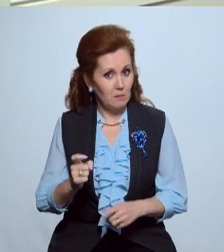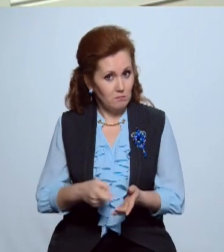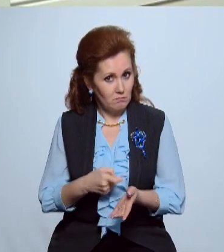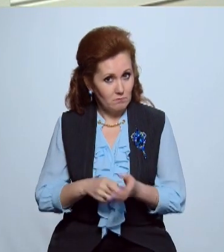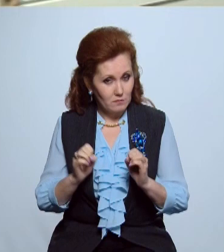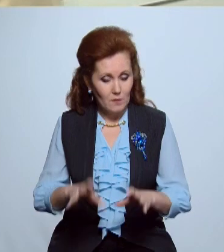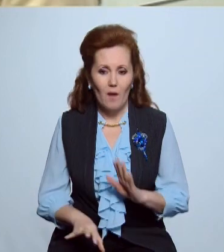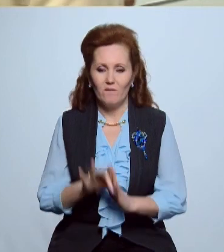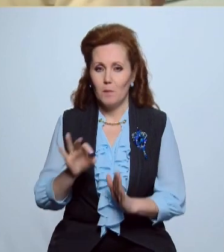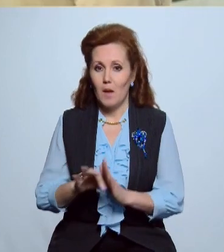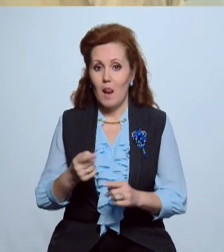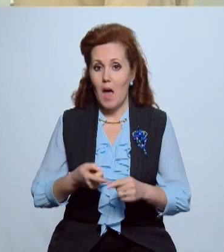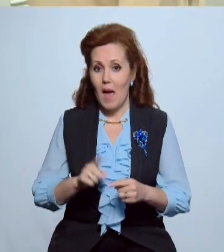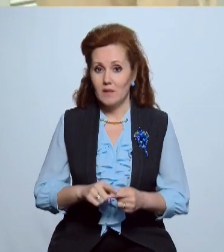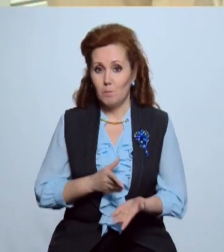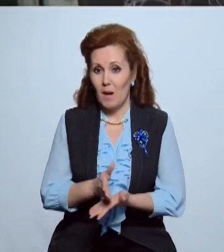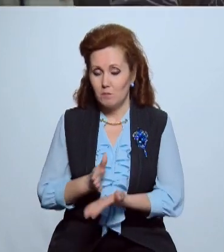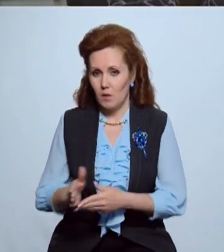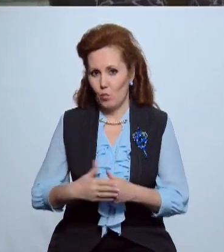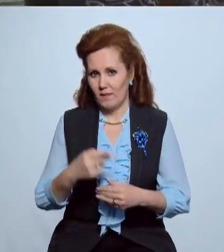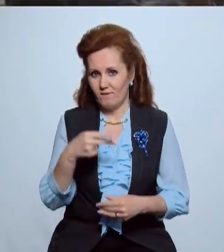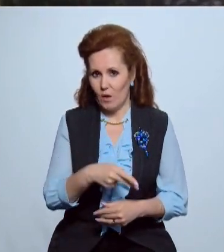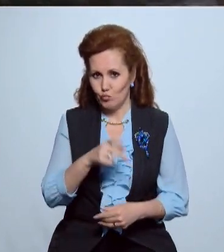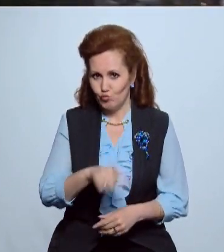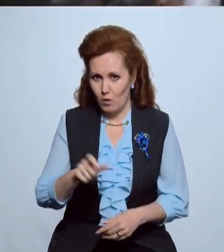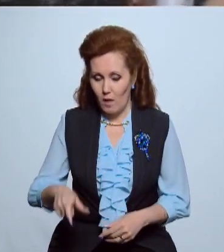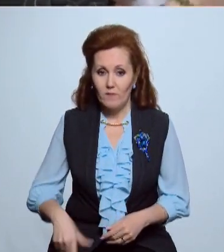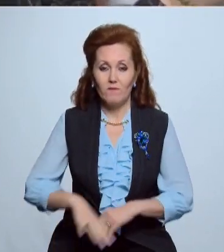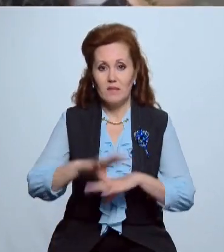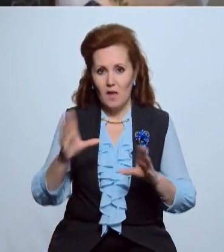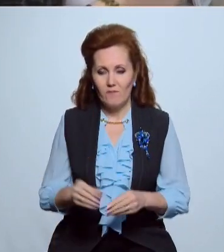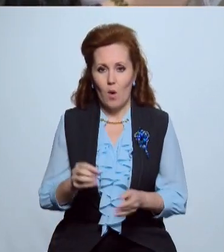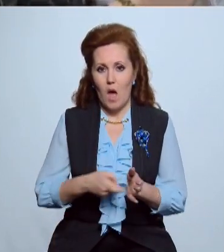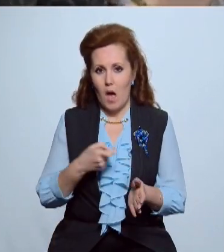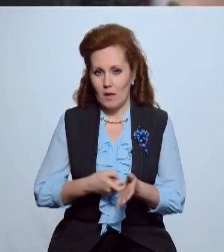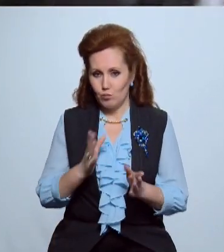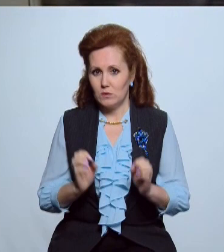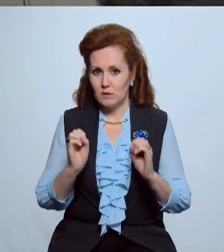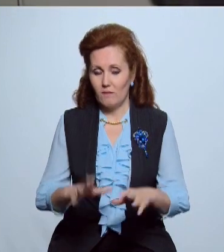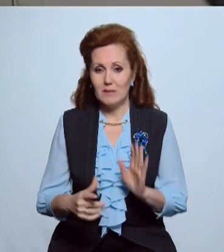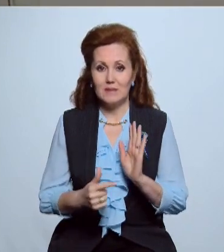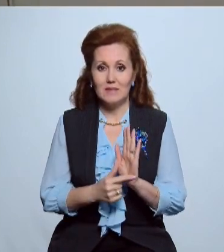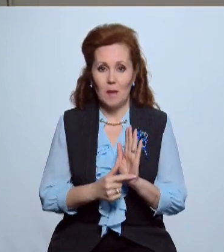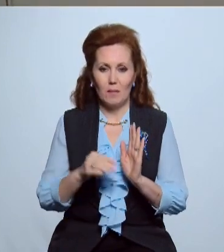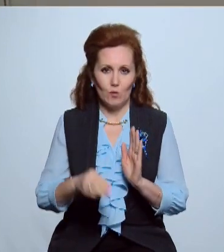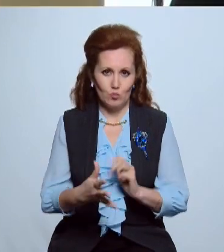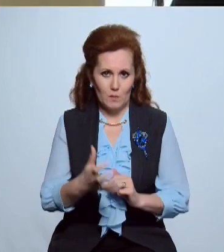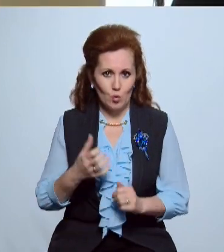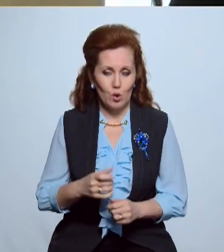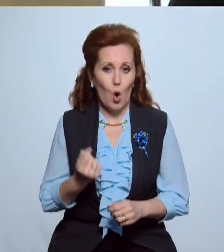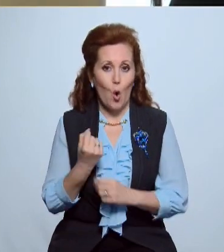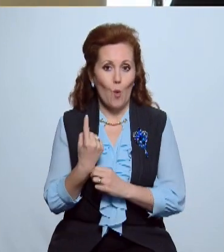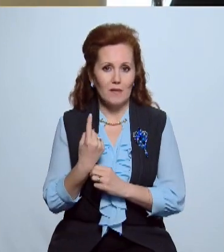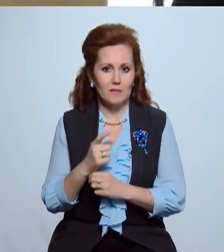предметы выбрали около 2000 выпускников. Всего в этом году ЕГЭ будут сдавать более 7500 11-классников республики.